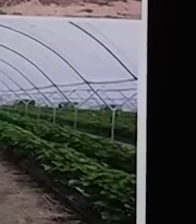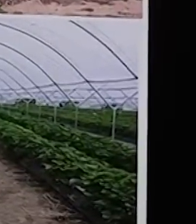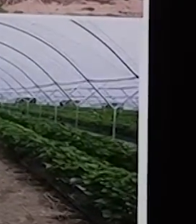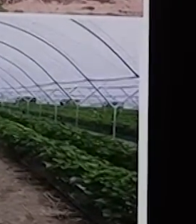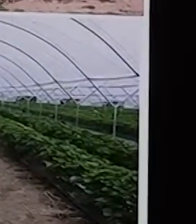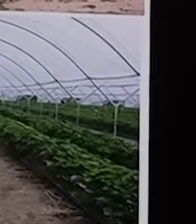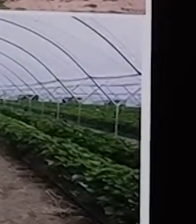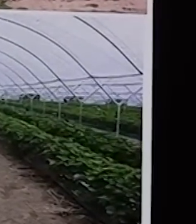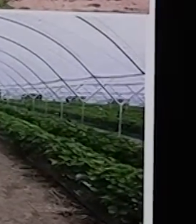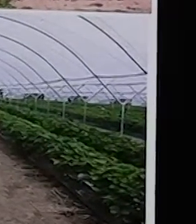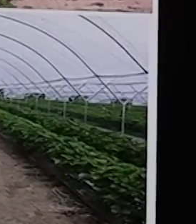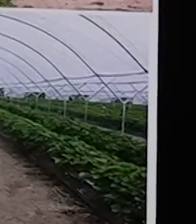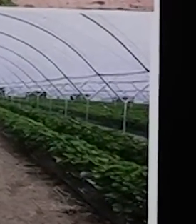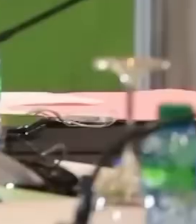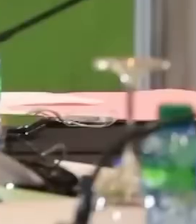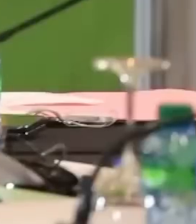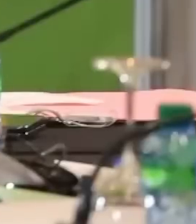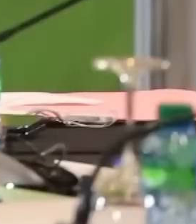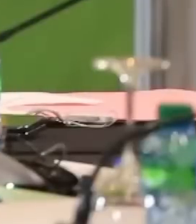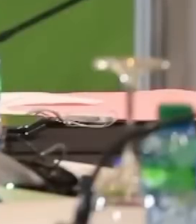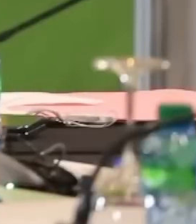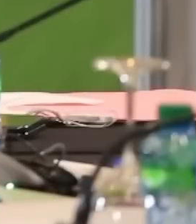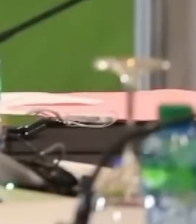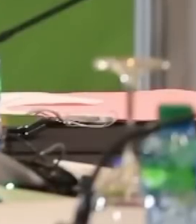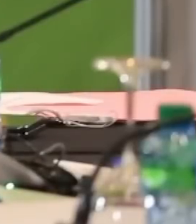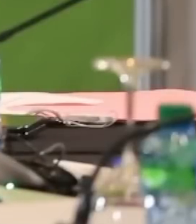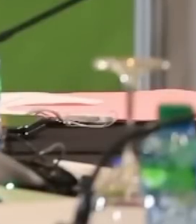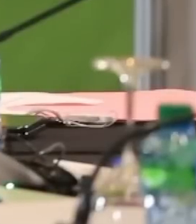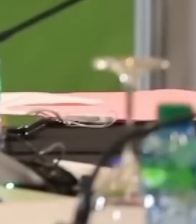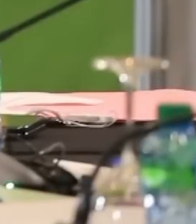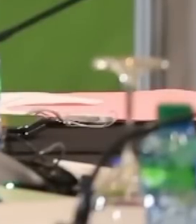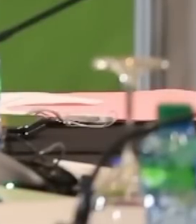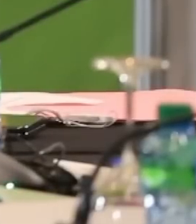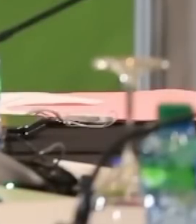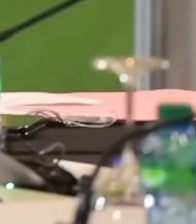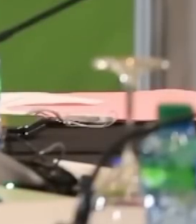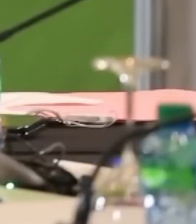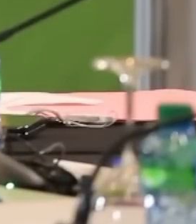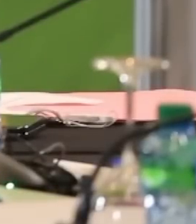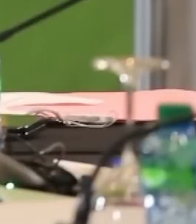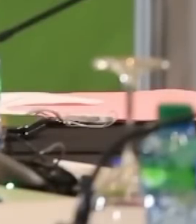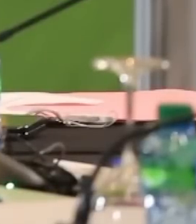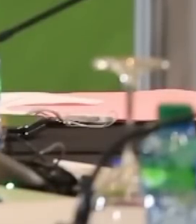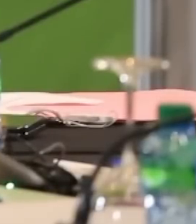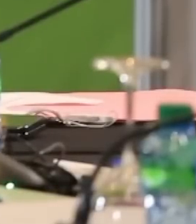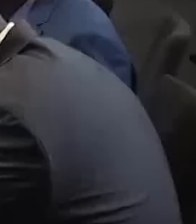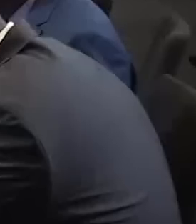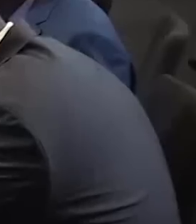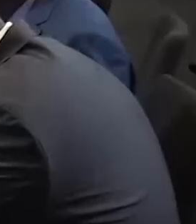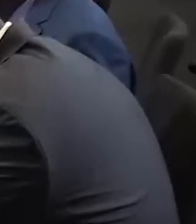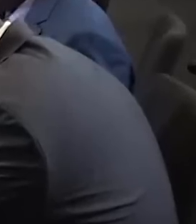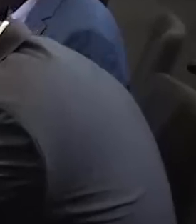des systèmes d'irrigation de pointe. Il va également reposer sur la sécurisation